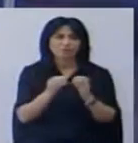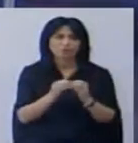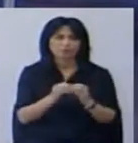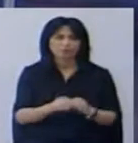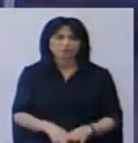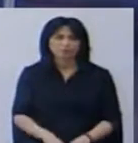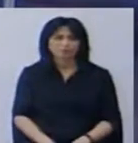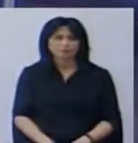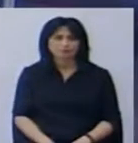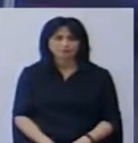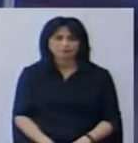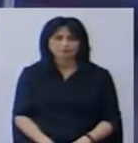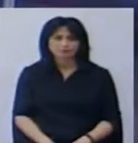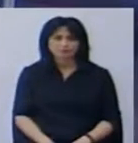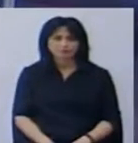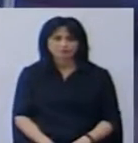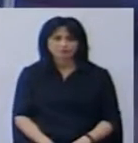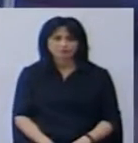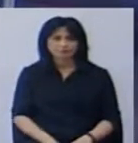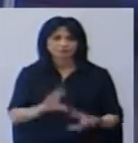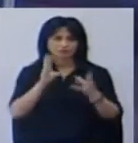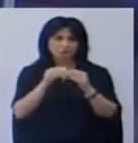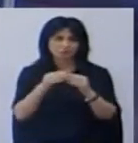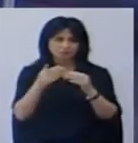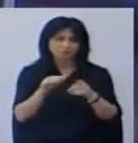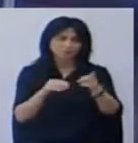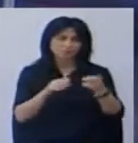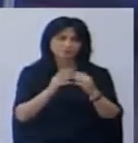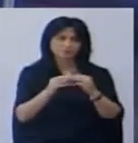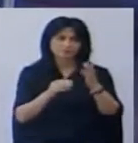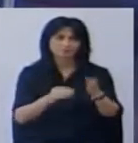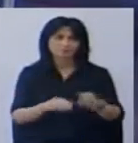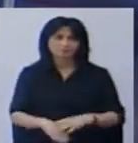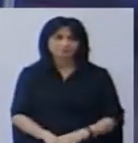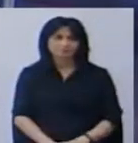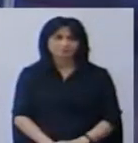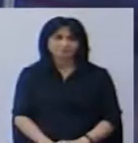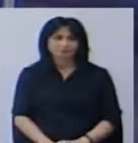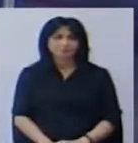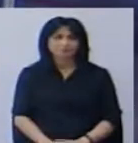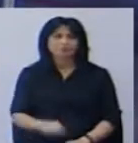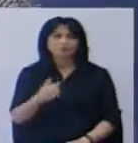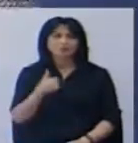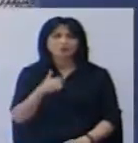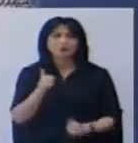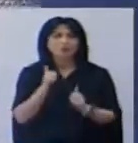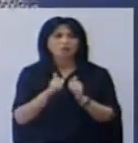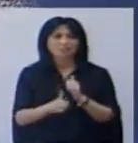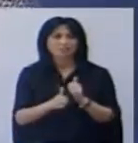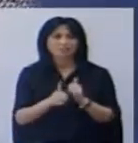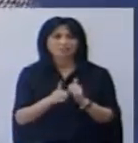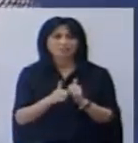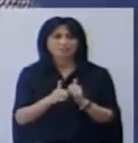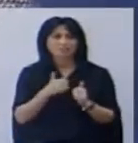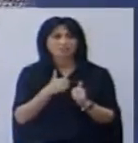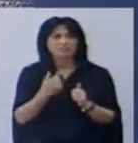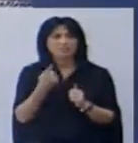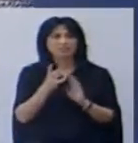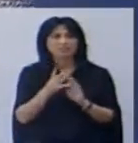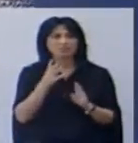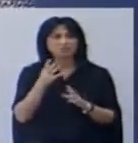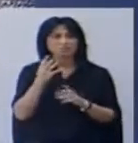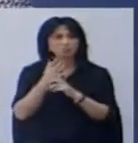თქვენ წინას არჩევნო პროგრამა და ნატო დაამთავრებს თუ შეიძლება. კარგით, მე ყოველთვის მინდა პირველ